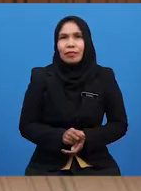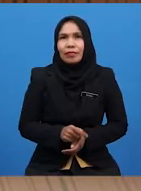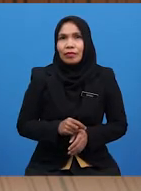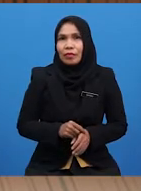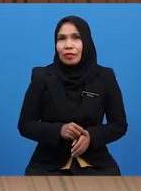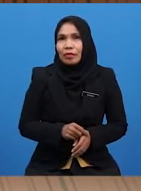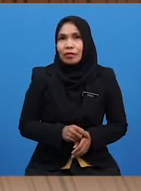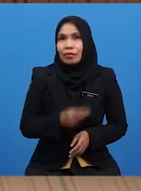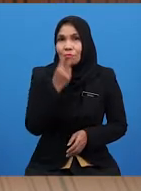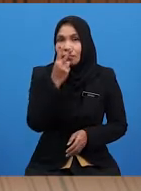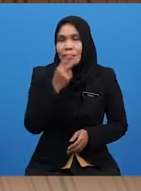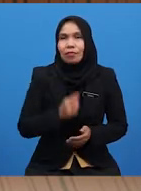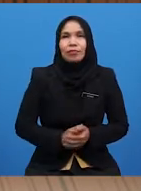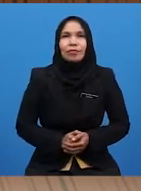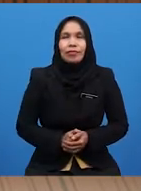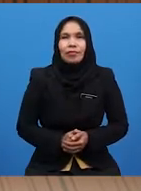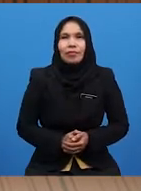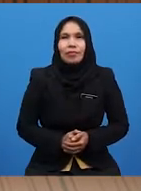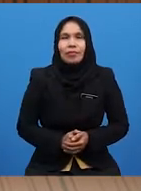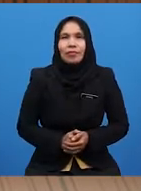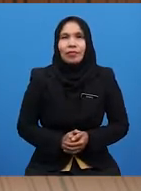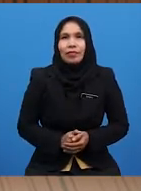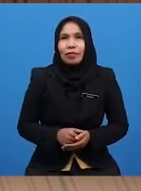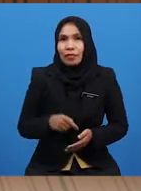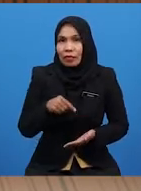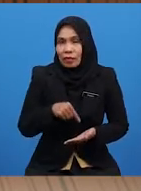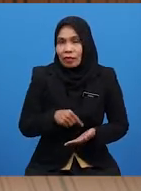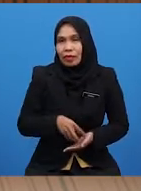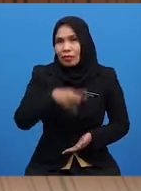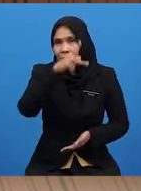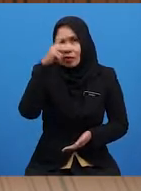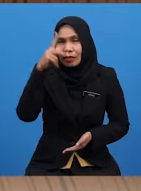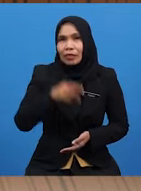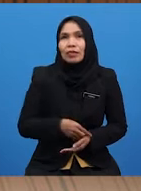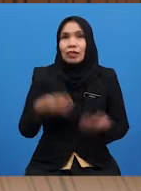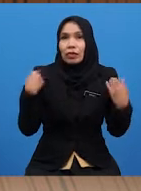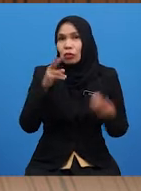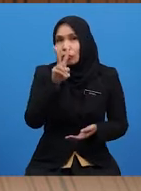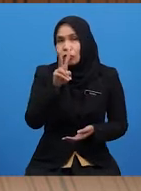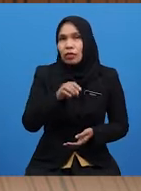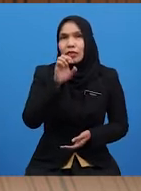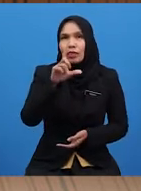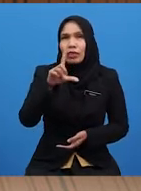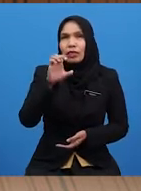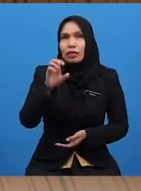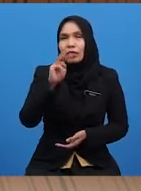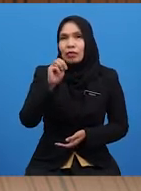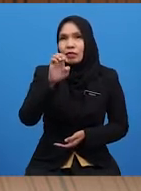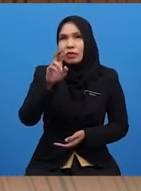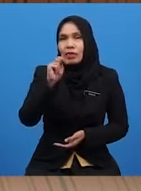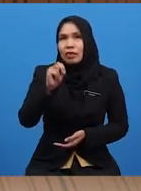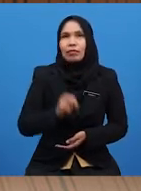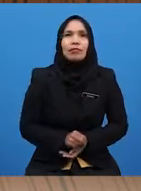Hai hal ini kerana terdapat 2 jenis elemen yang mempengaruhi rekabentuk hiasan dalaman